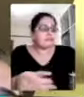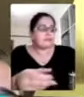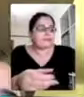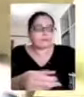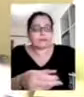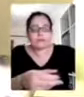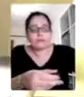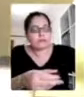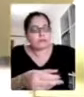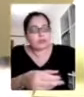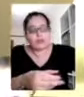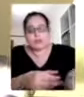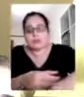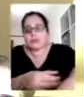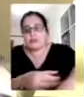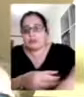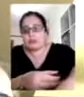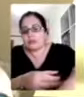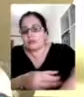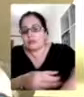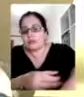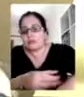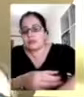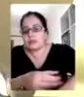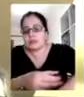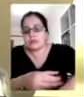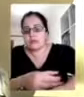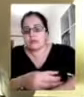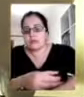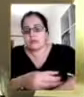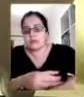fikir. kullanıcı olarak işte ya benim anladığım hani